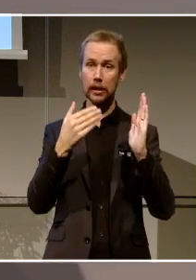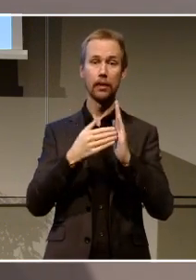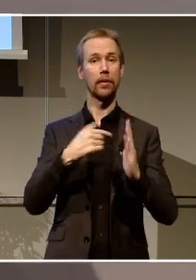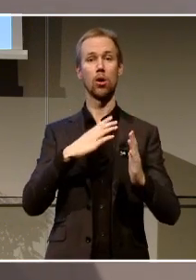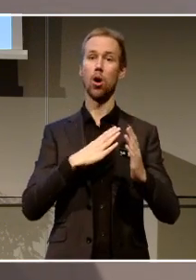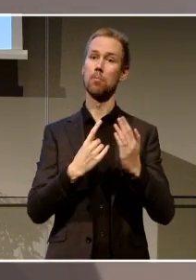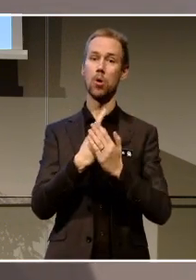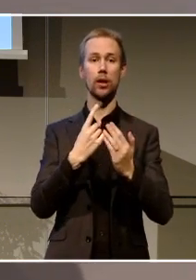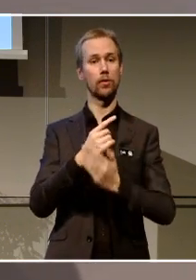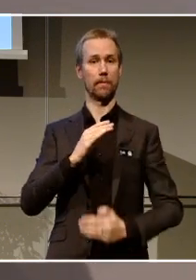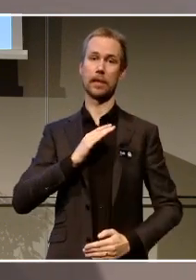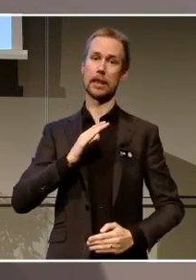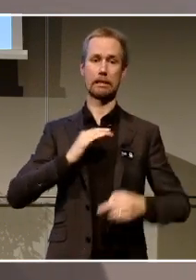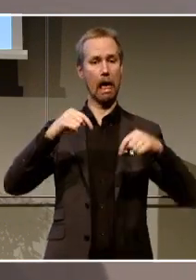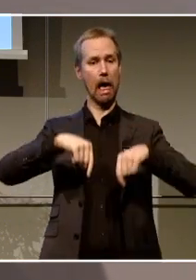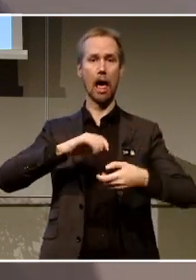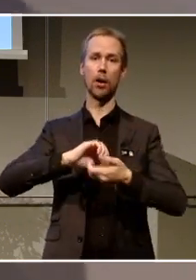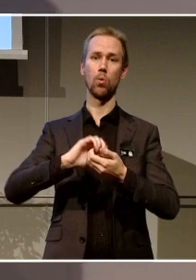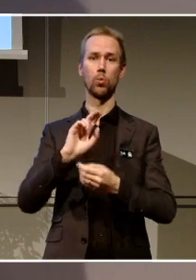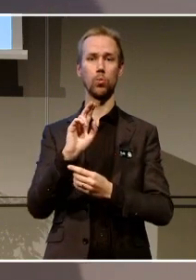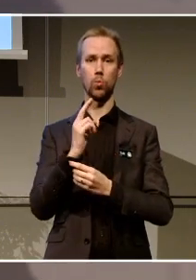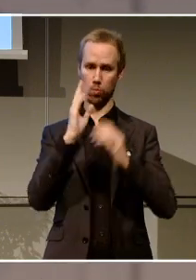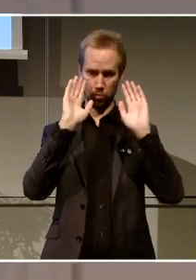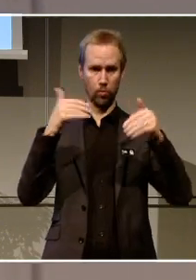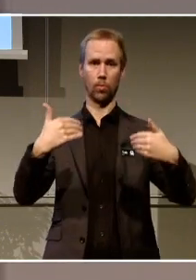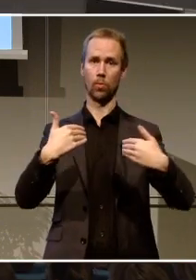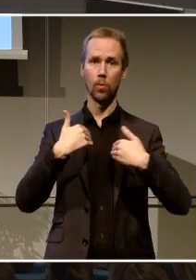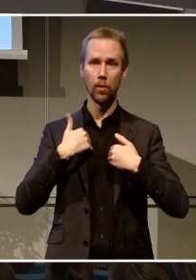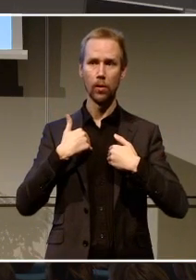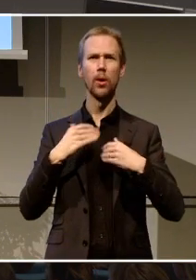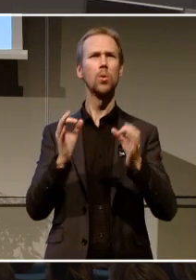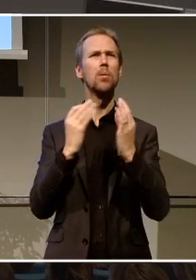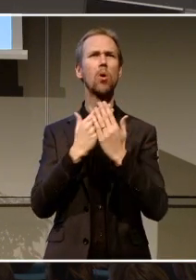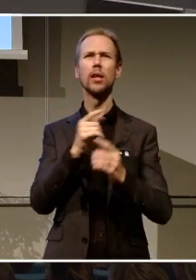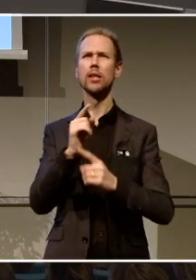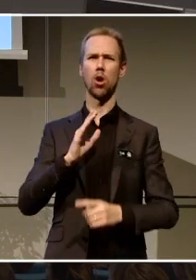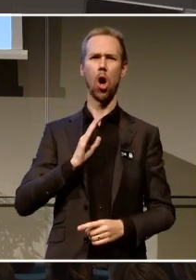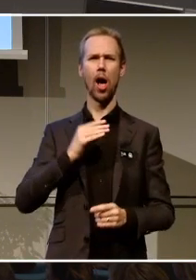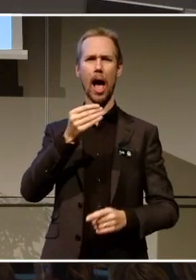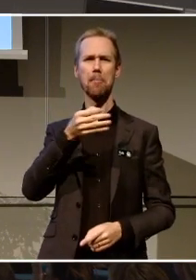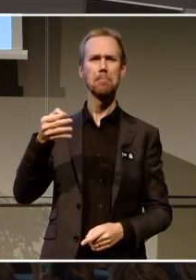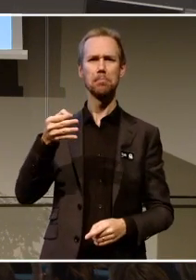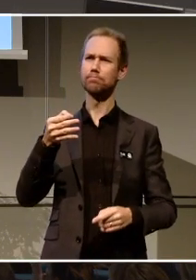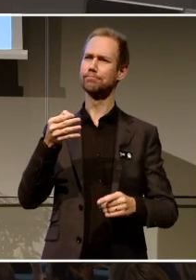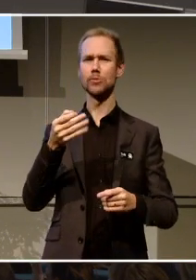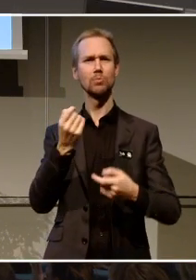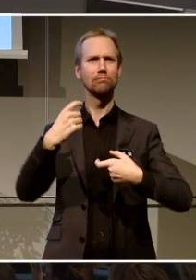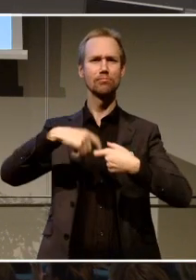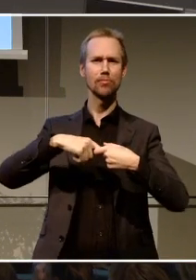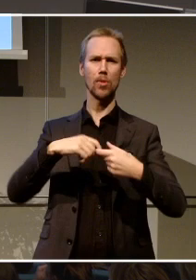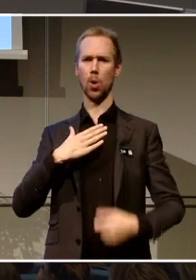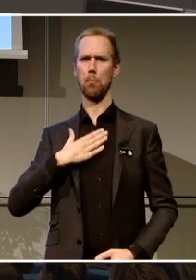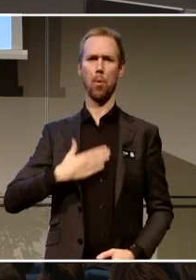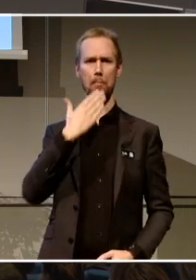mindfulness-närvaron. Hur många av er här inne har någon sån här må-bra-app i sin telefon?